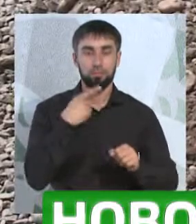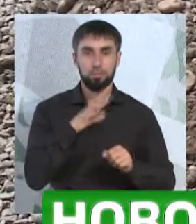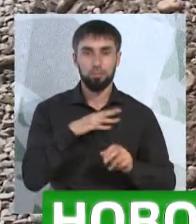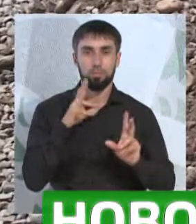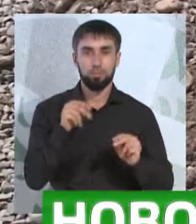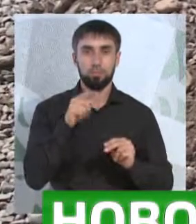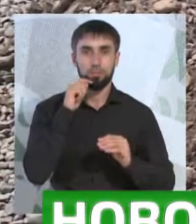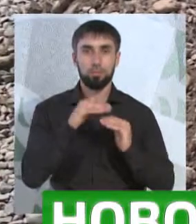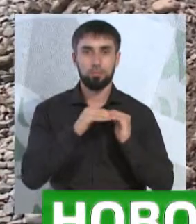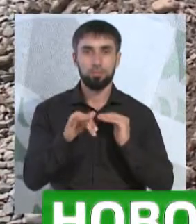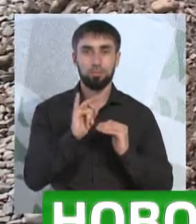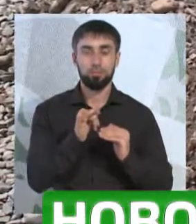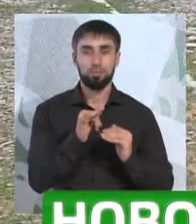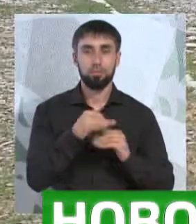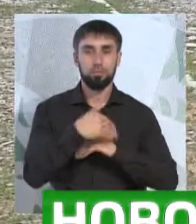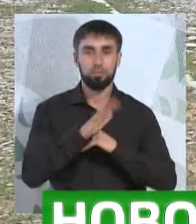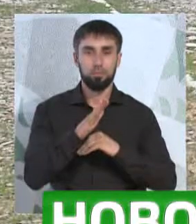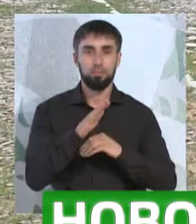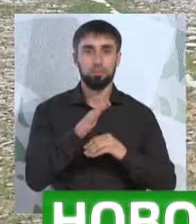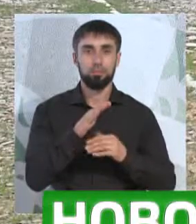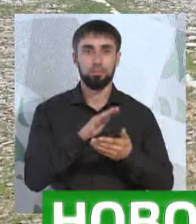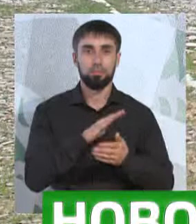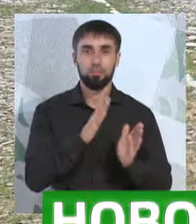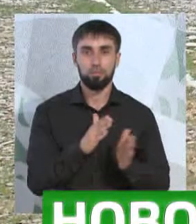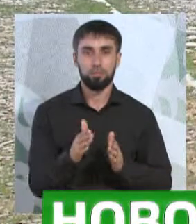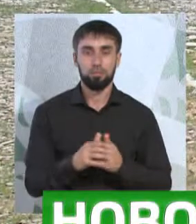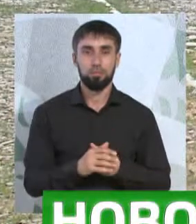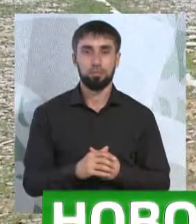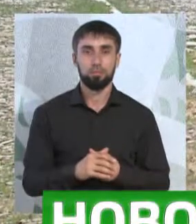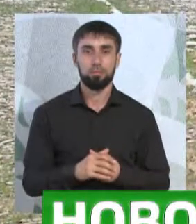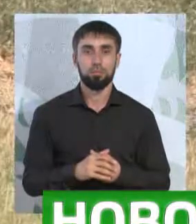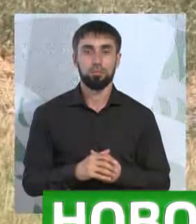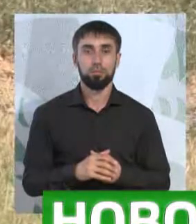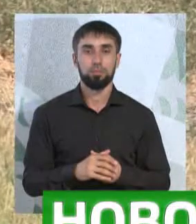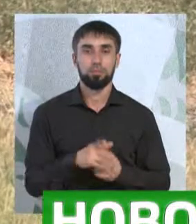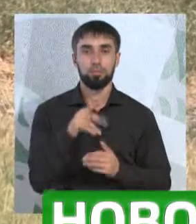привести улицу в порядок. Ну а перед этим еще нужно закрыть вопрос водной артерии. К слову,